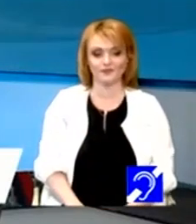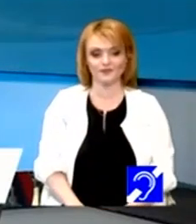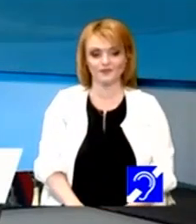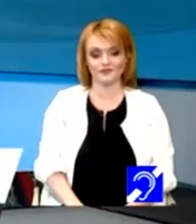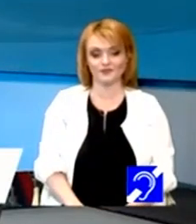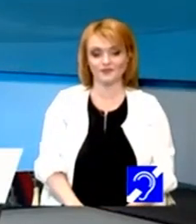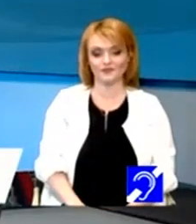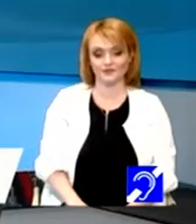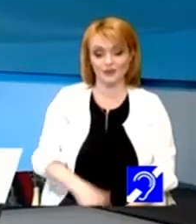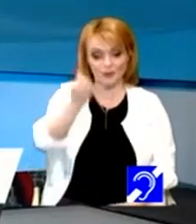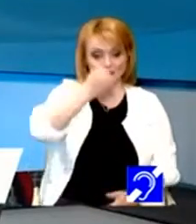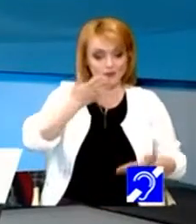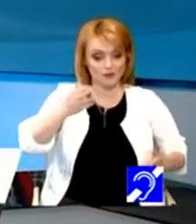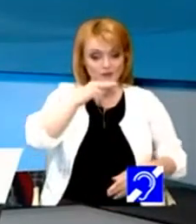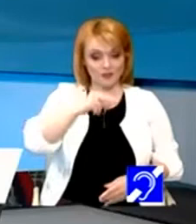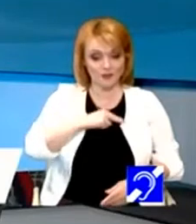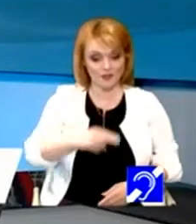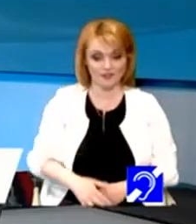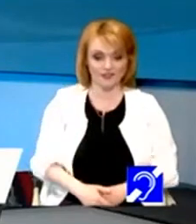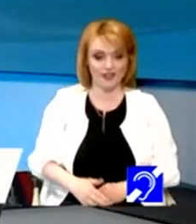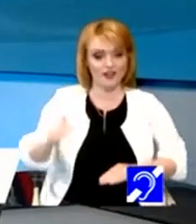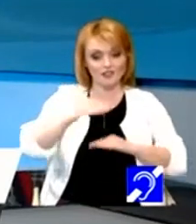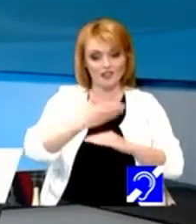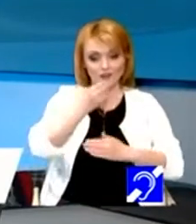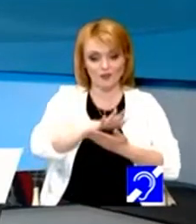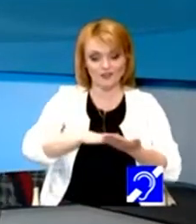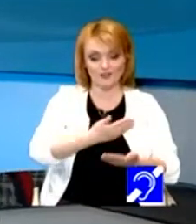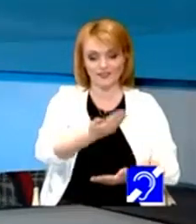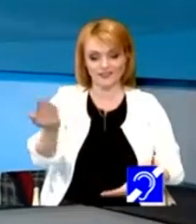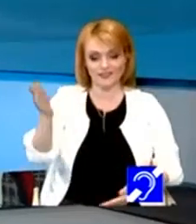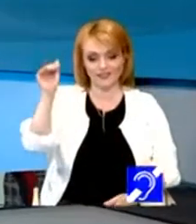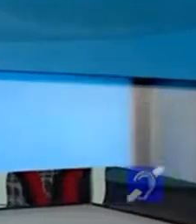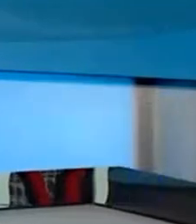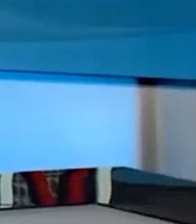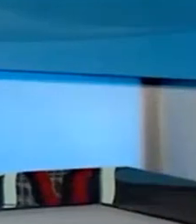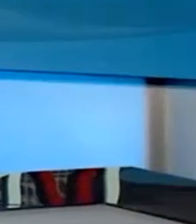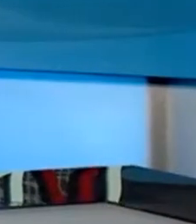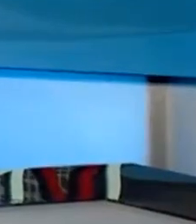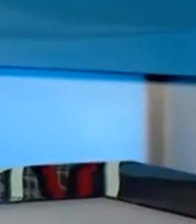Eu sunt Svetlana Gore și vă mulțumesc pentru atenție. Să aveți o seară frumoasă. La revedere!